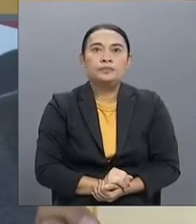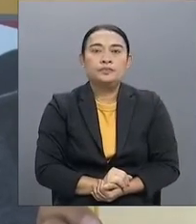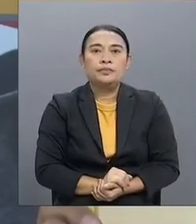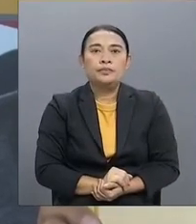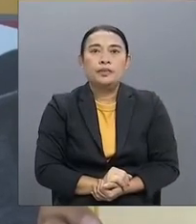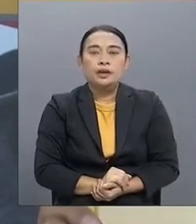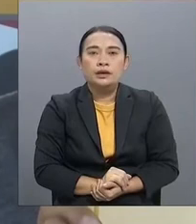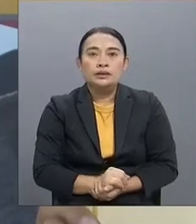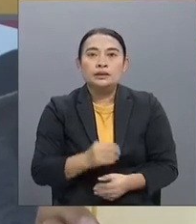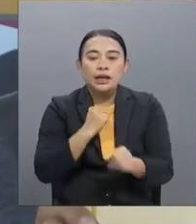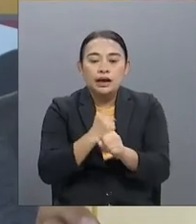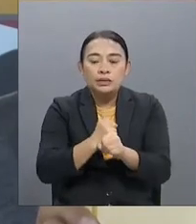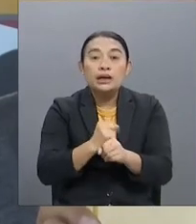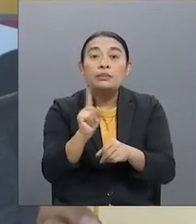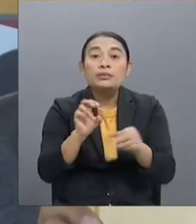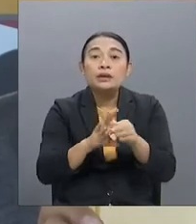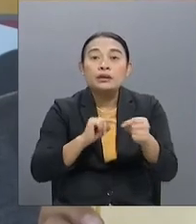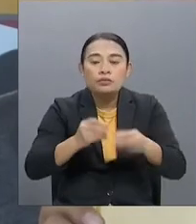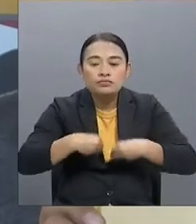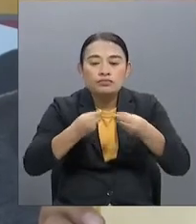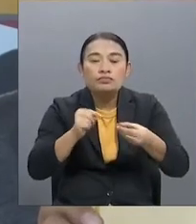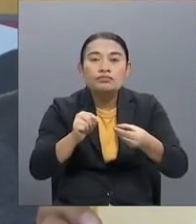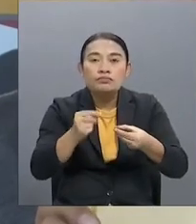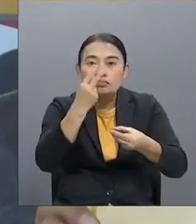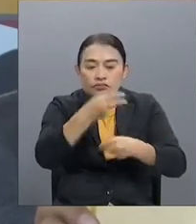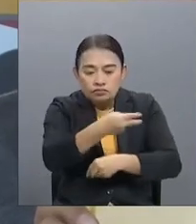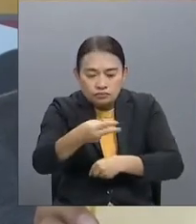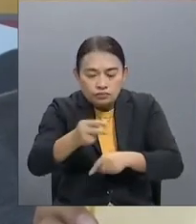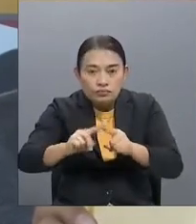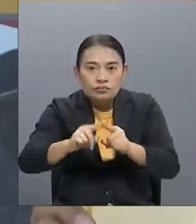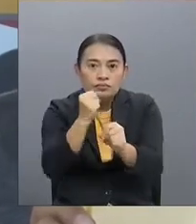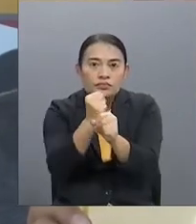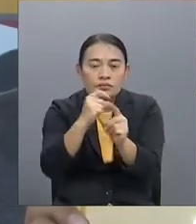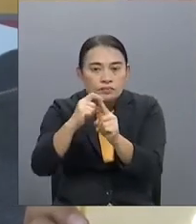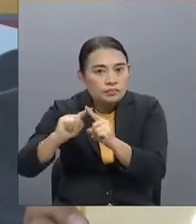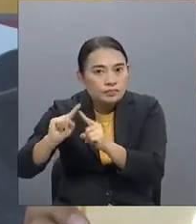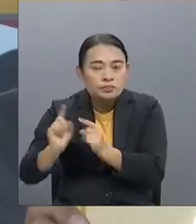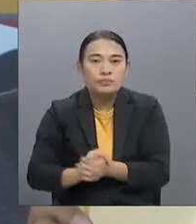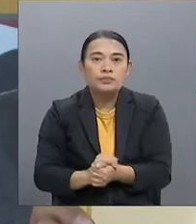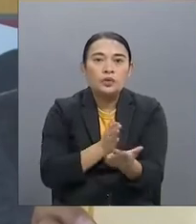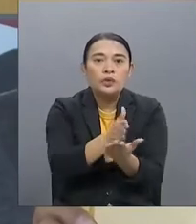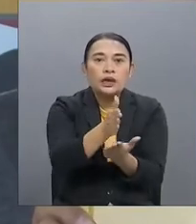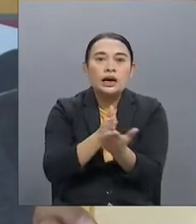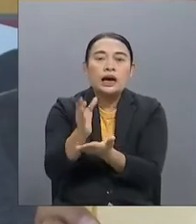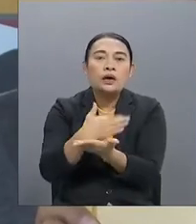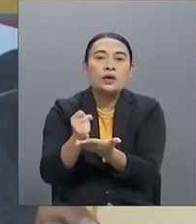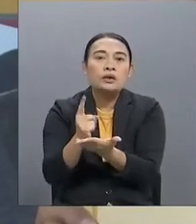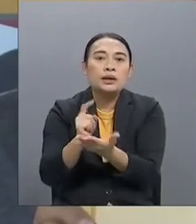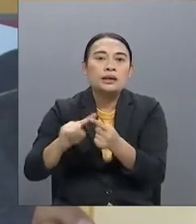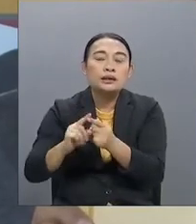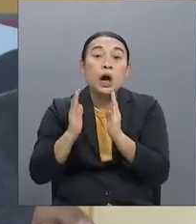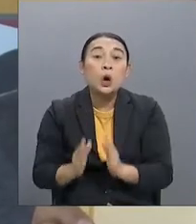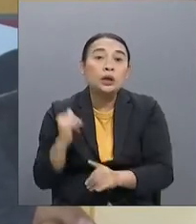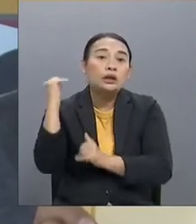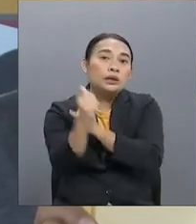มาเป็นถ้อยคำนะครับตลอดถึงเรื่องของสาขาต่างๆในศิลปะนะครับก็จะทำให้คนที่มาดูนิทรรศการเนี่ยน